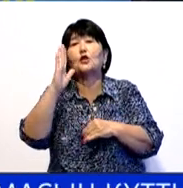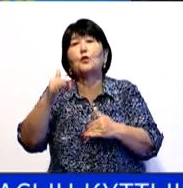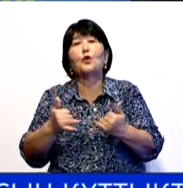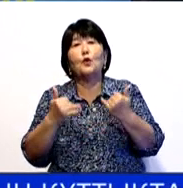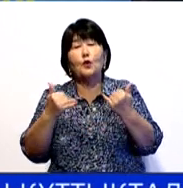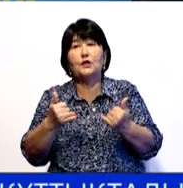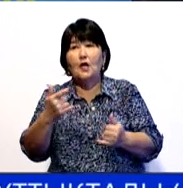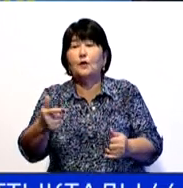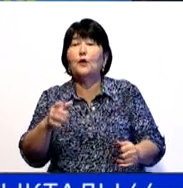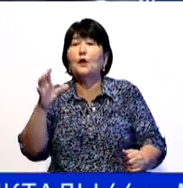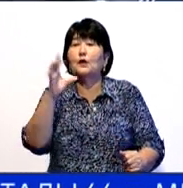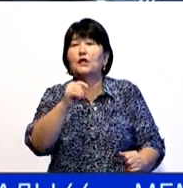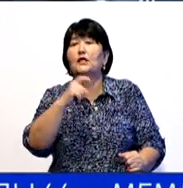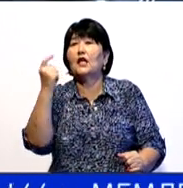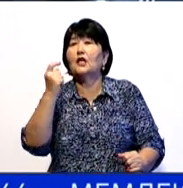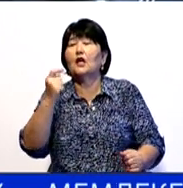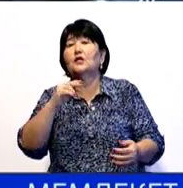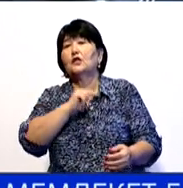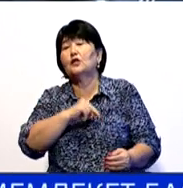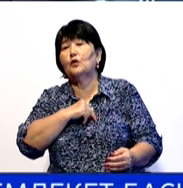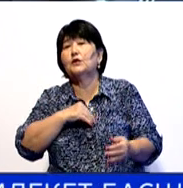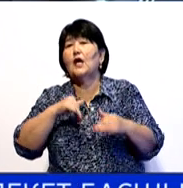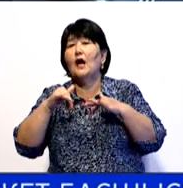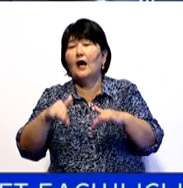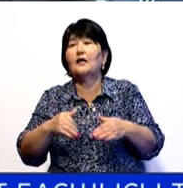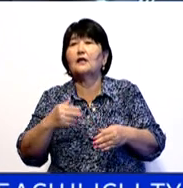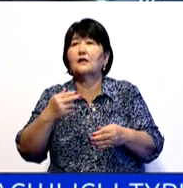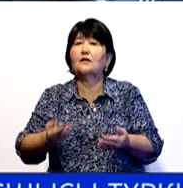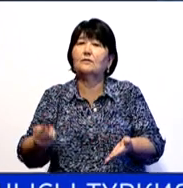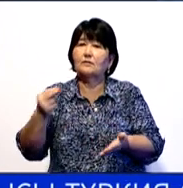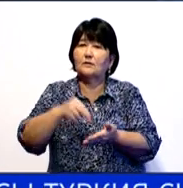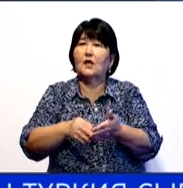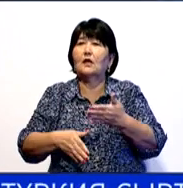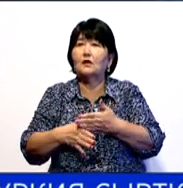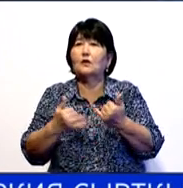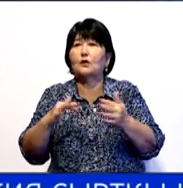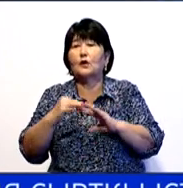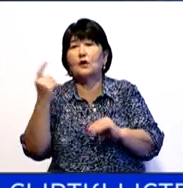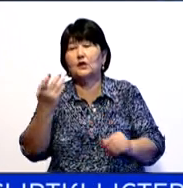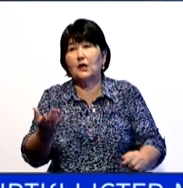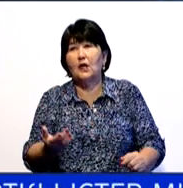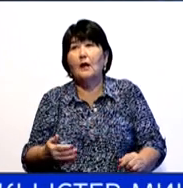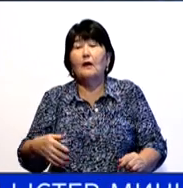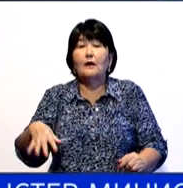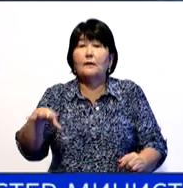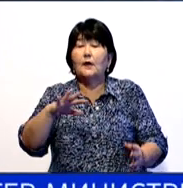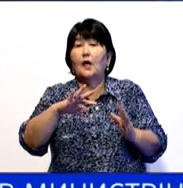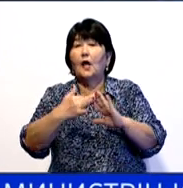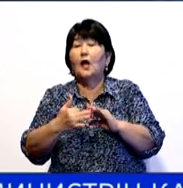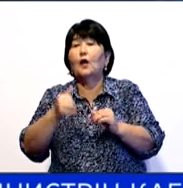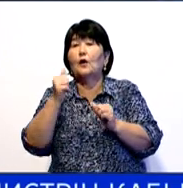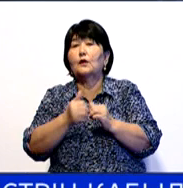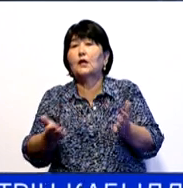Кеңес кезінде экономикасы күйреген, шаруасы шатты аяқтаған аудандарды аяққа тұрғызды. Жаңа қатысы аудан тізгінің қолға алысымен